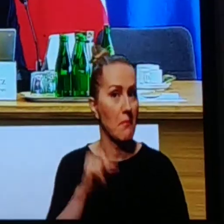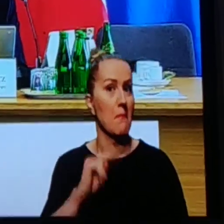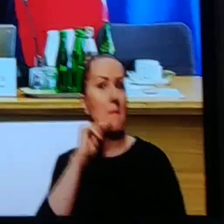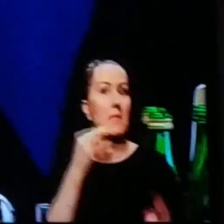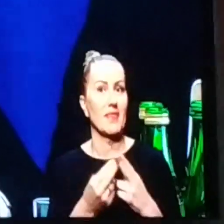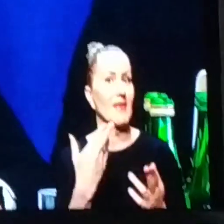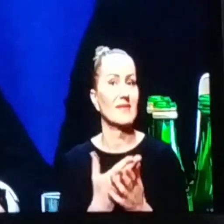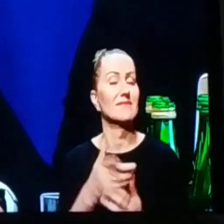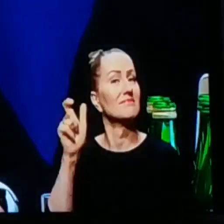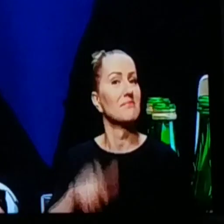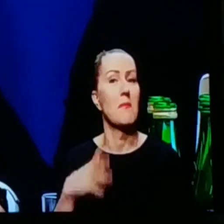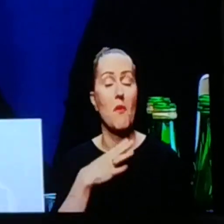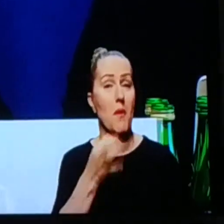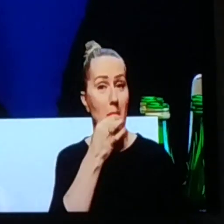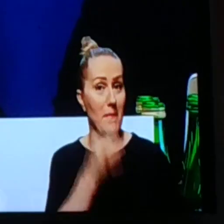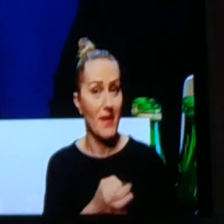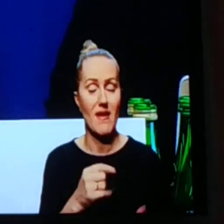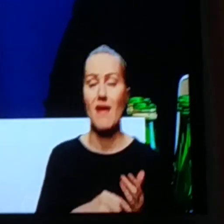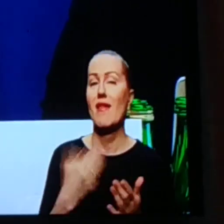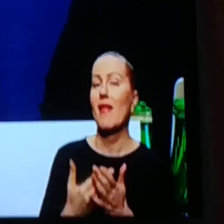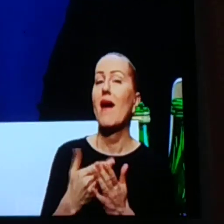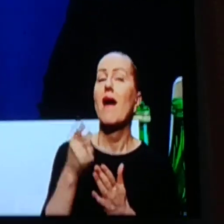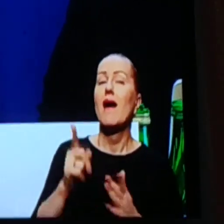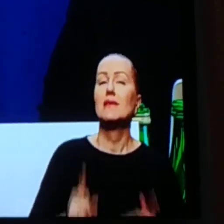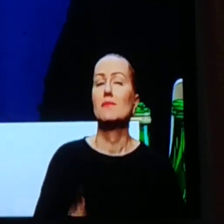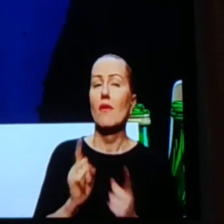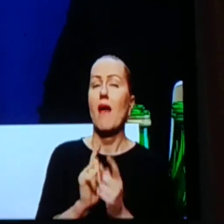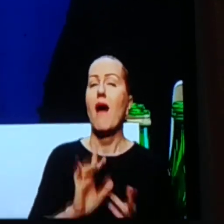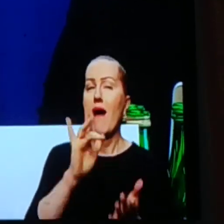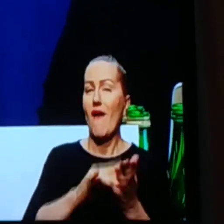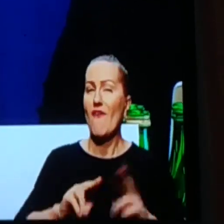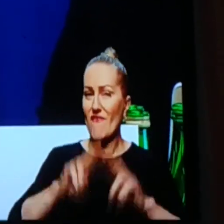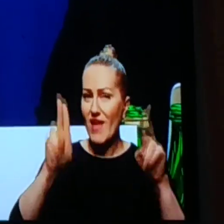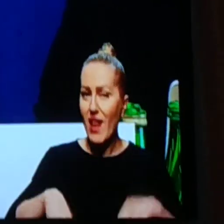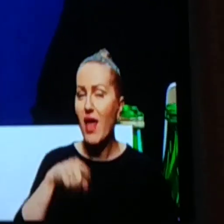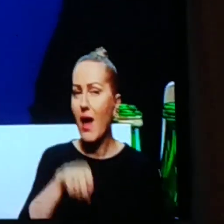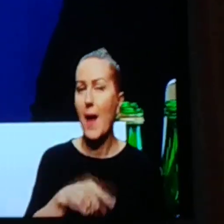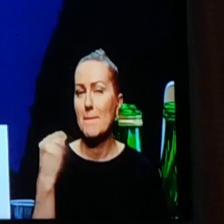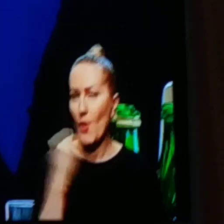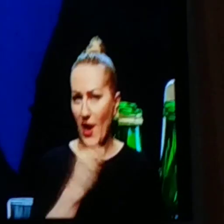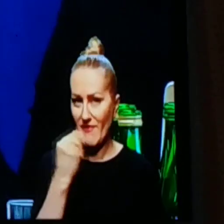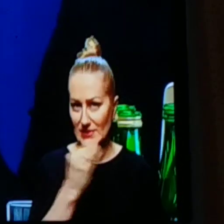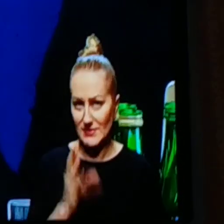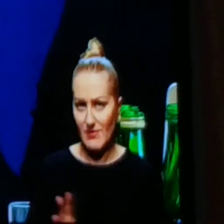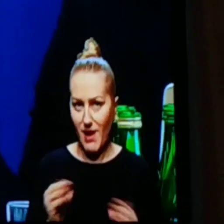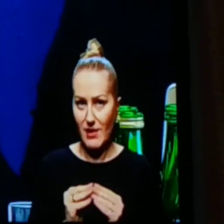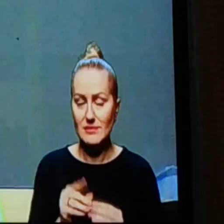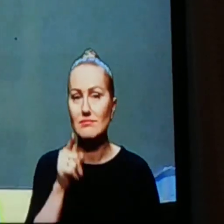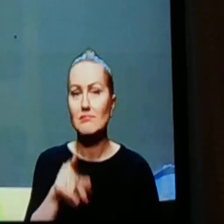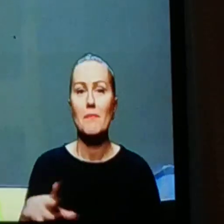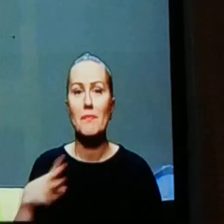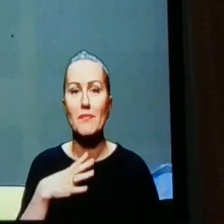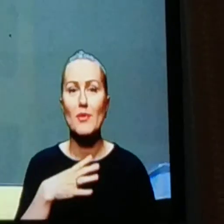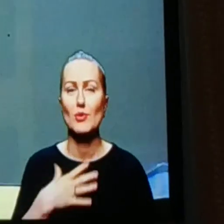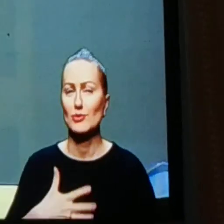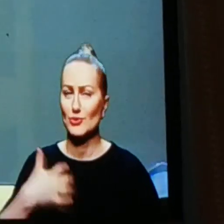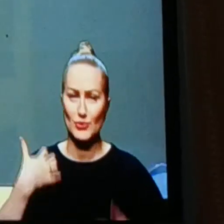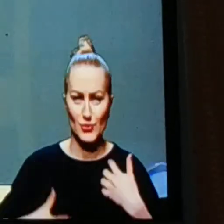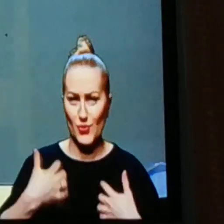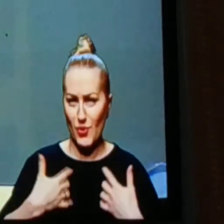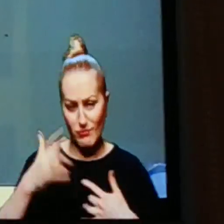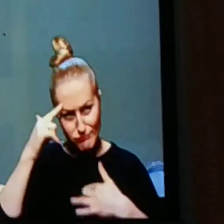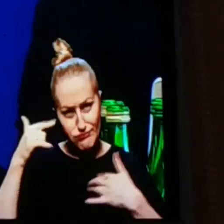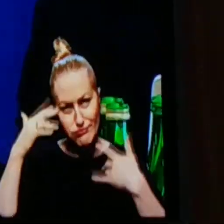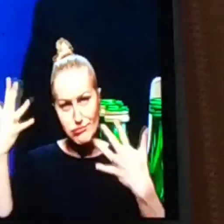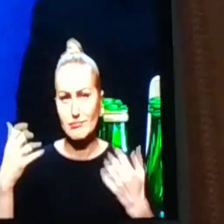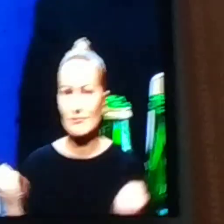przewodniczącego komisji. Dlaczego podczas spotkania w tej willi premiera Morawieckiego przy ulicy Parkowej pan wpadł w furię? Chciałbym pana